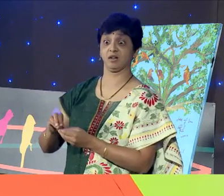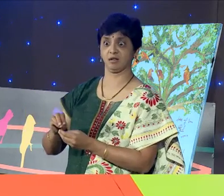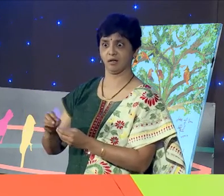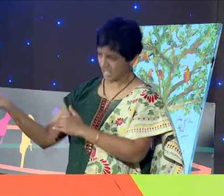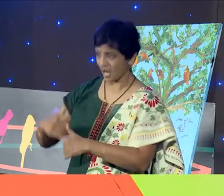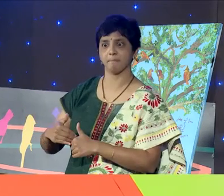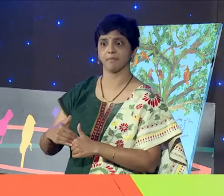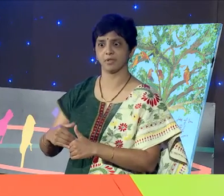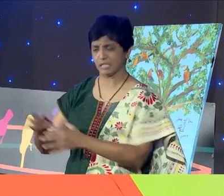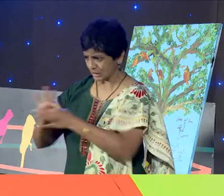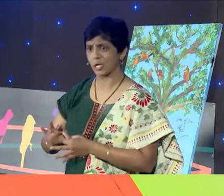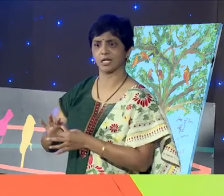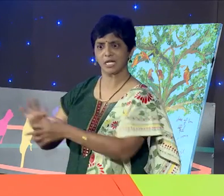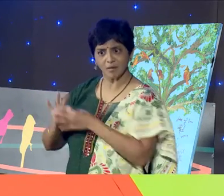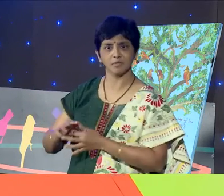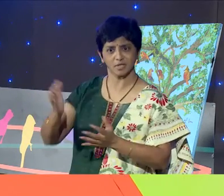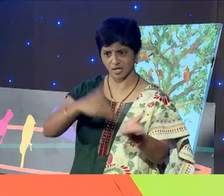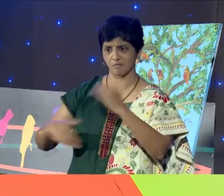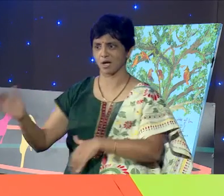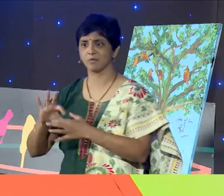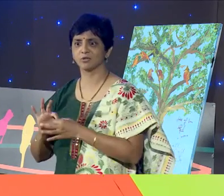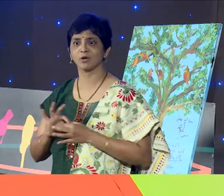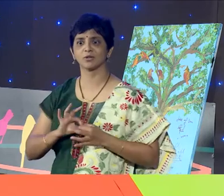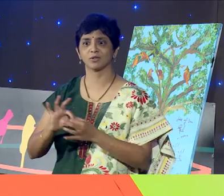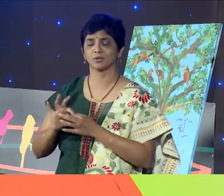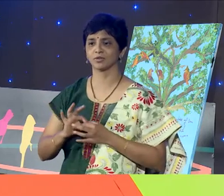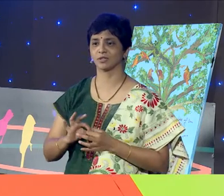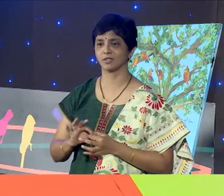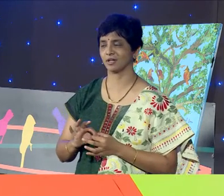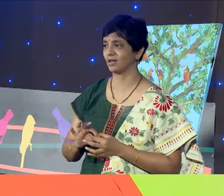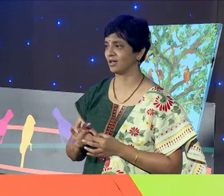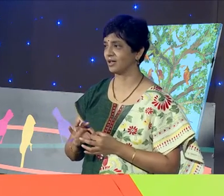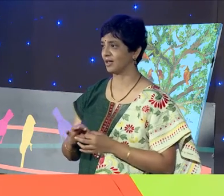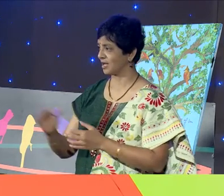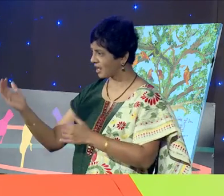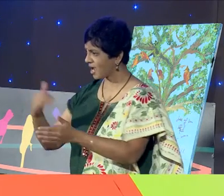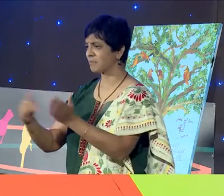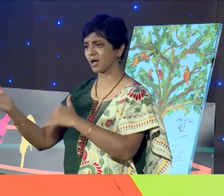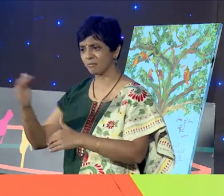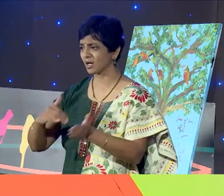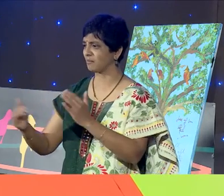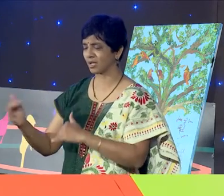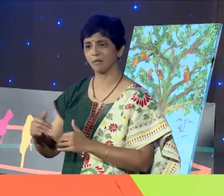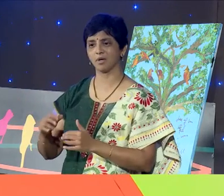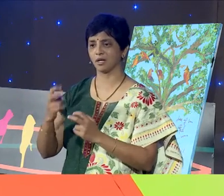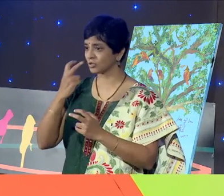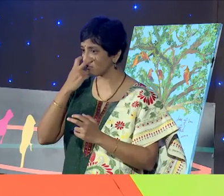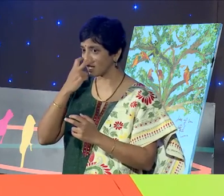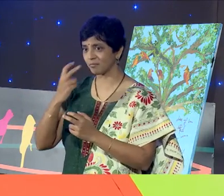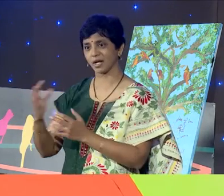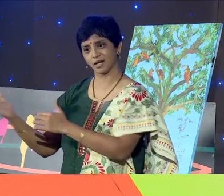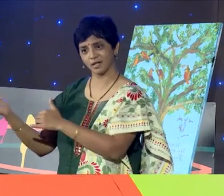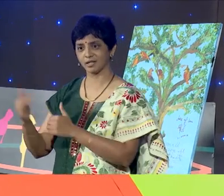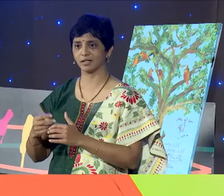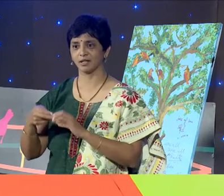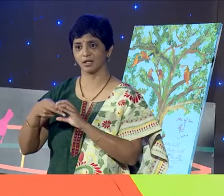ऐसे बहुत लोग मिले सपने दिखाने वाले, लेकिन हर बार हमें धोखा ही मिला है। उन्होंने कहा मतलब रोज का दे दूं तो शाम को, और उसके साथ